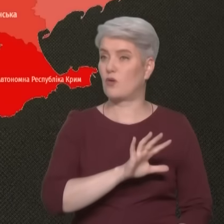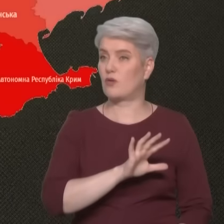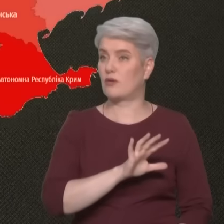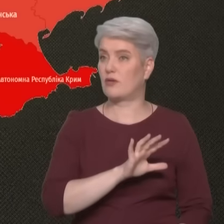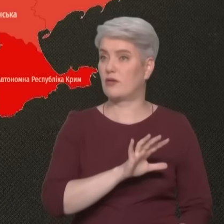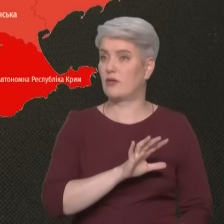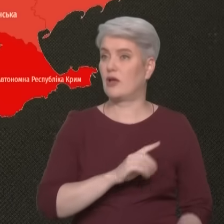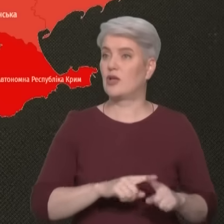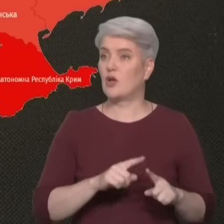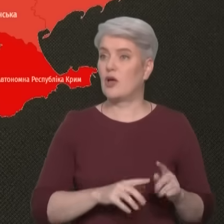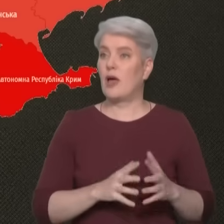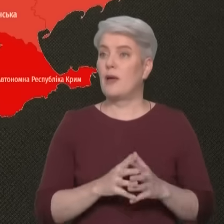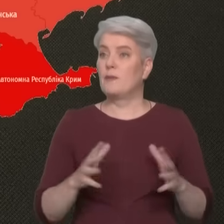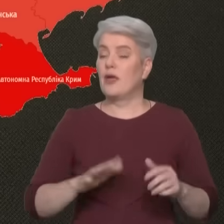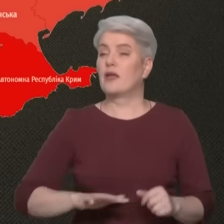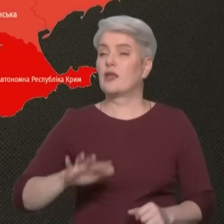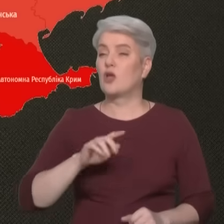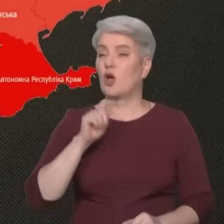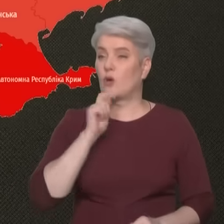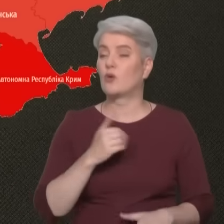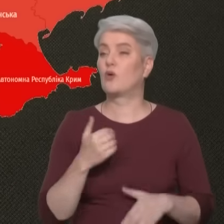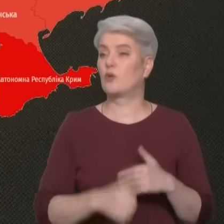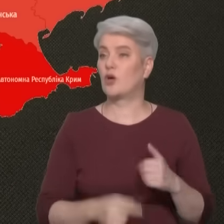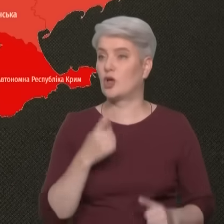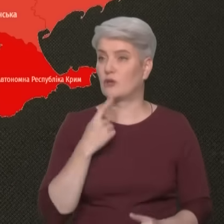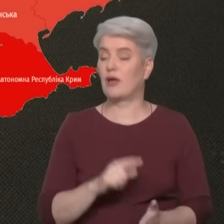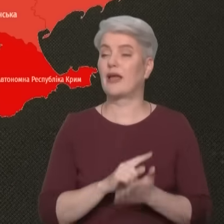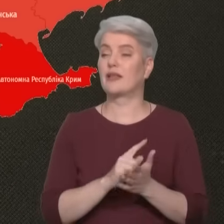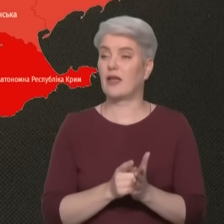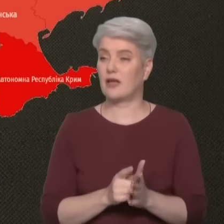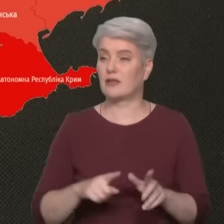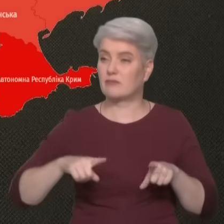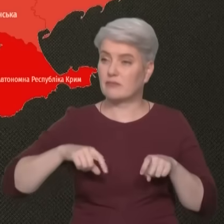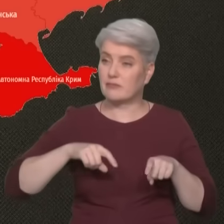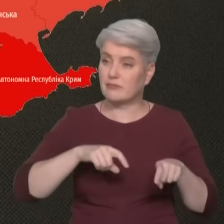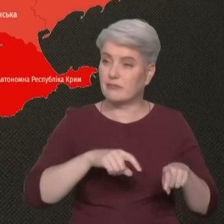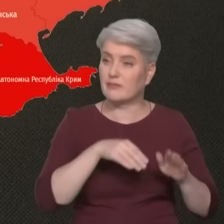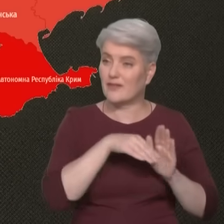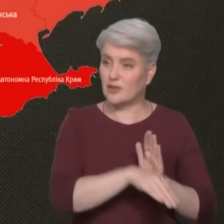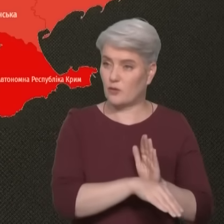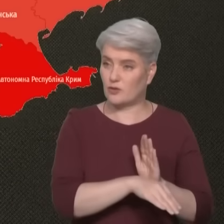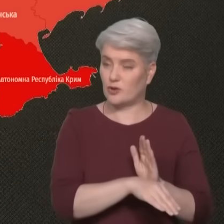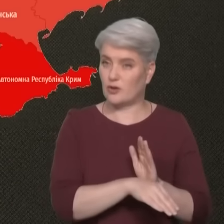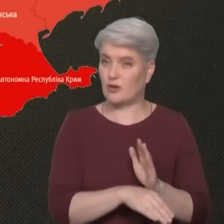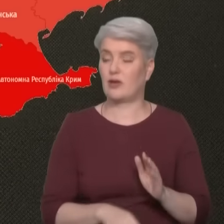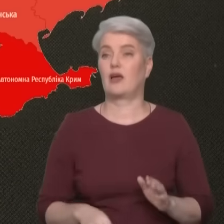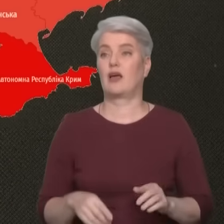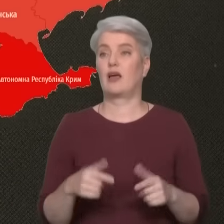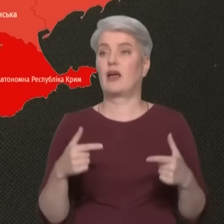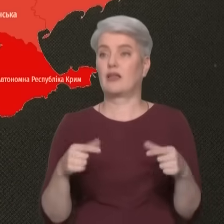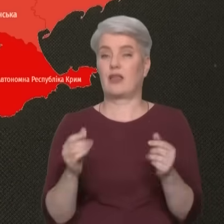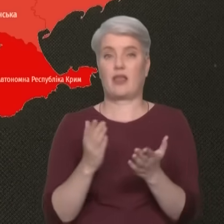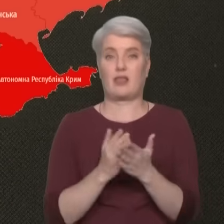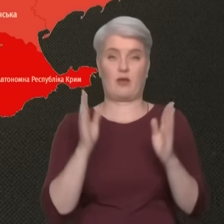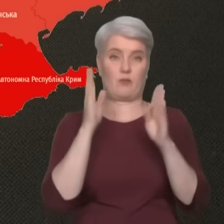більшість території України вже насправді червона. Тож негайно прямуйте у сховище, якщо ви перебуваєте там, де оголошена повітряна